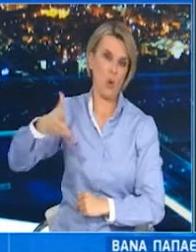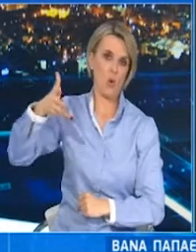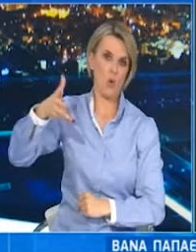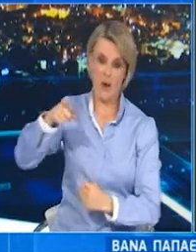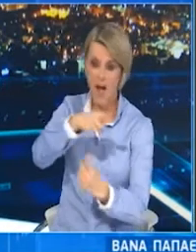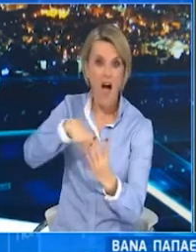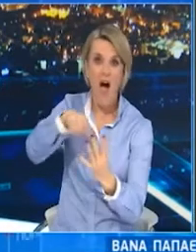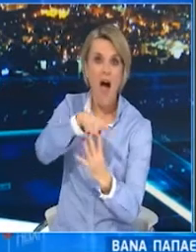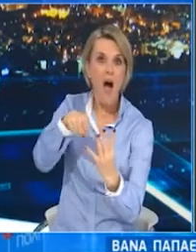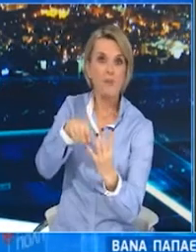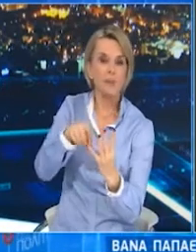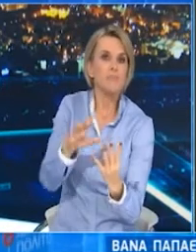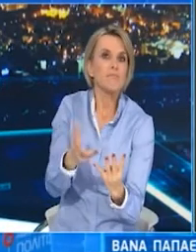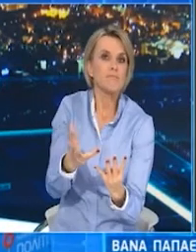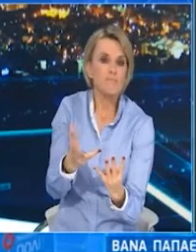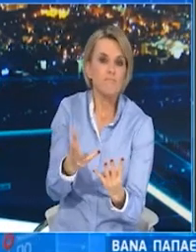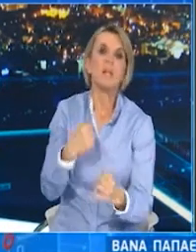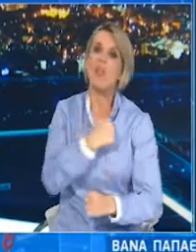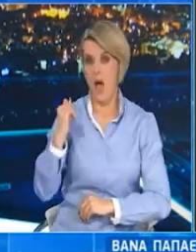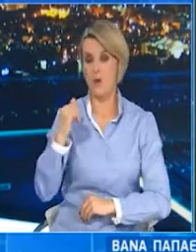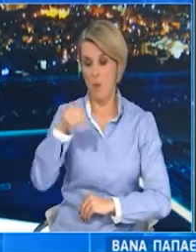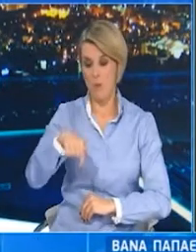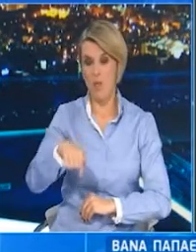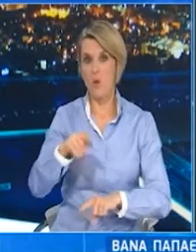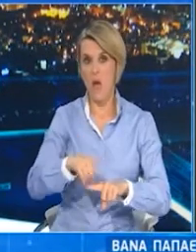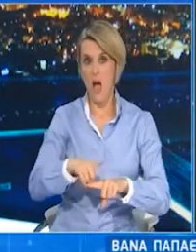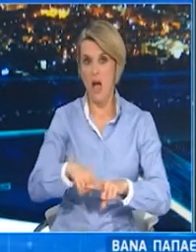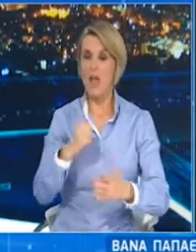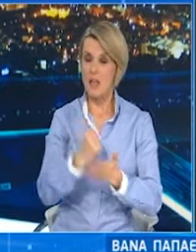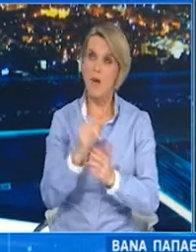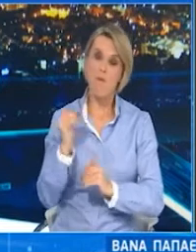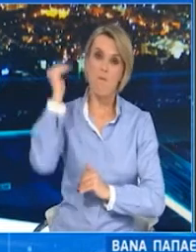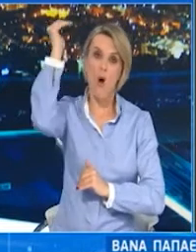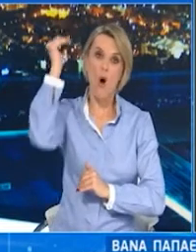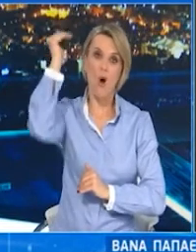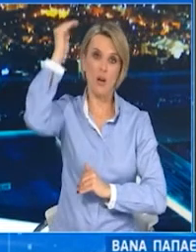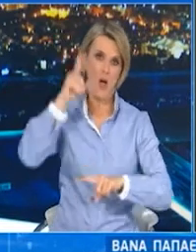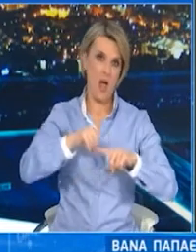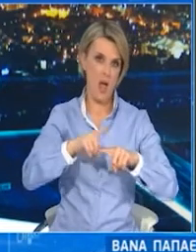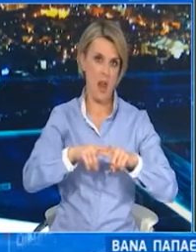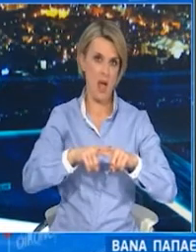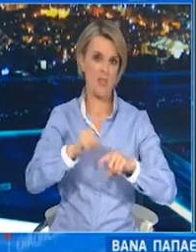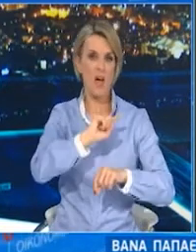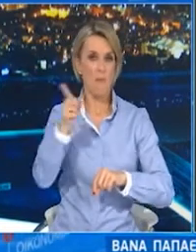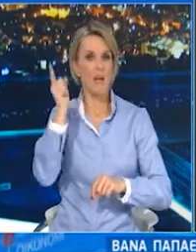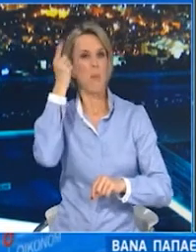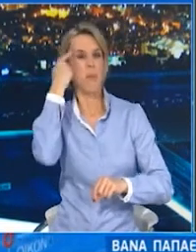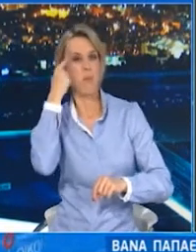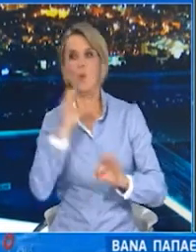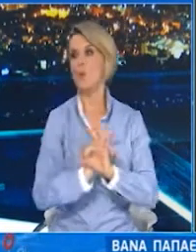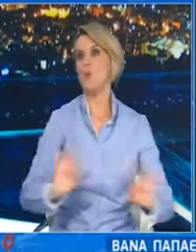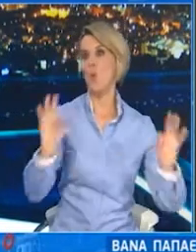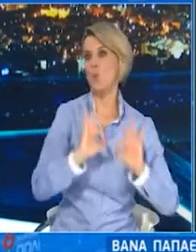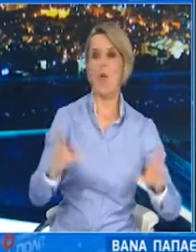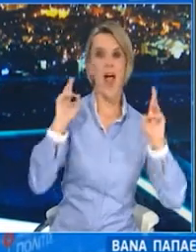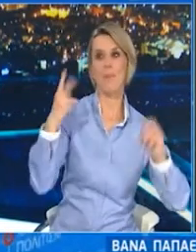υποδηλώνει σαφώς ότι το ΕΣΥ θα συνεχίσει να πιέζεται και πόσο δεν θα πρέπει να μας παρασύρει η χαρά και η αισιοδοξία για τη νέα